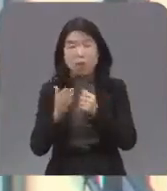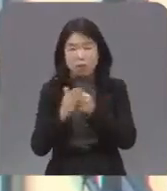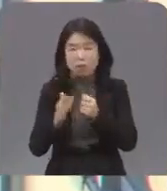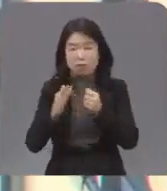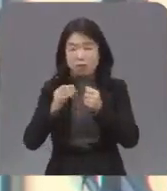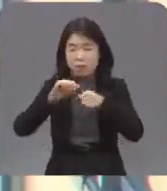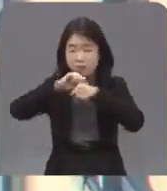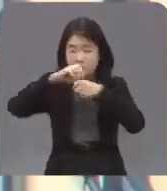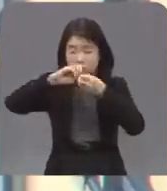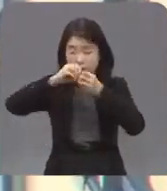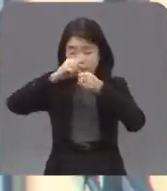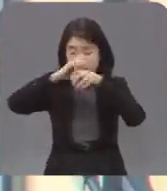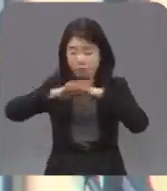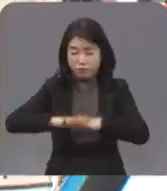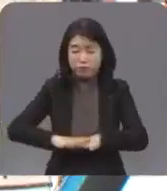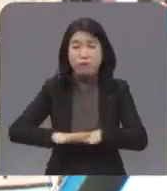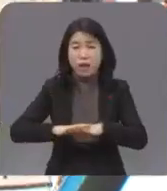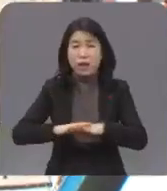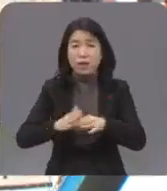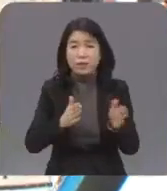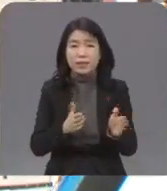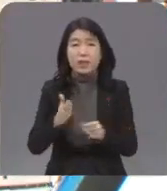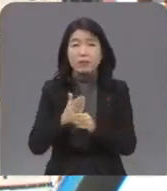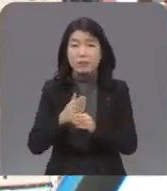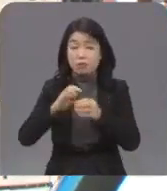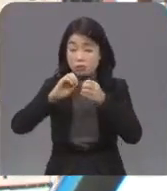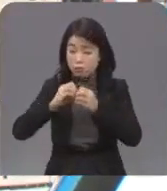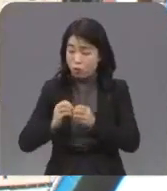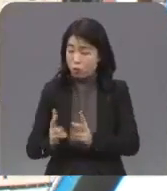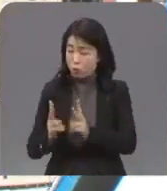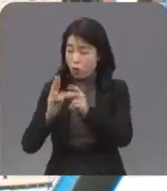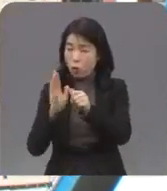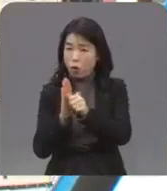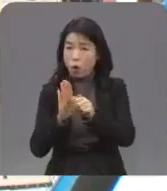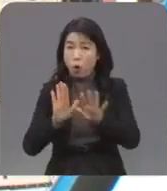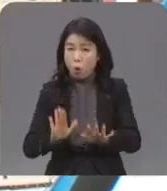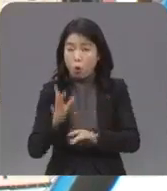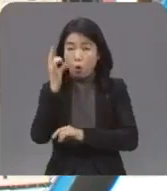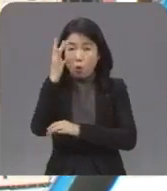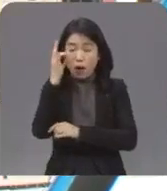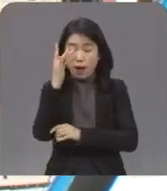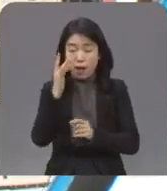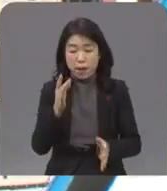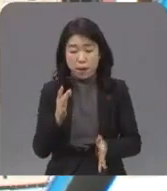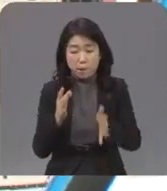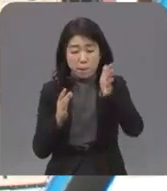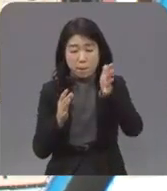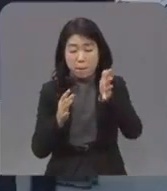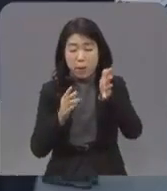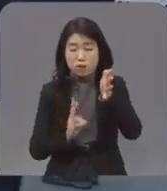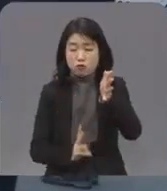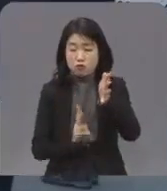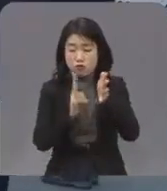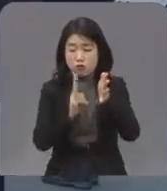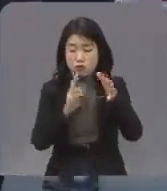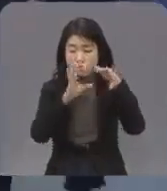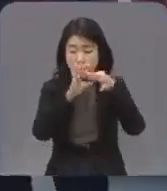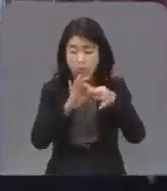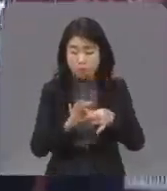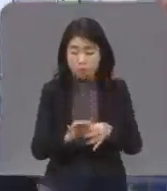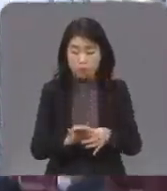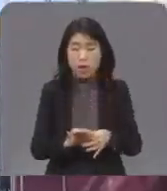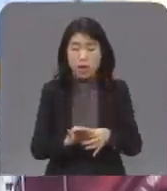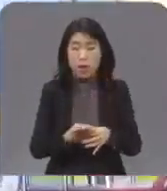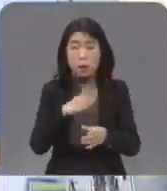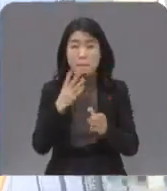있습니다. 해체용 크레인 조립은 어제 완료했고, 오늘부터는 기존 타워 크레인을 외벽에 고정하는 작업이 이어집니다. 이